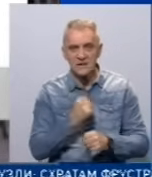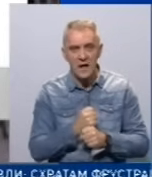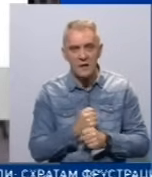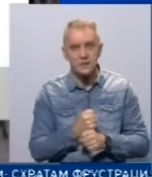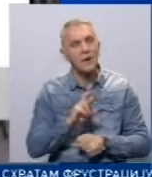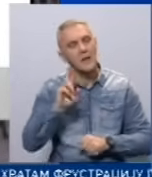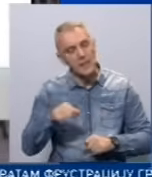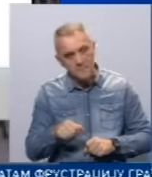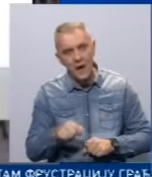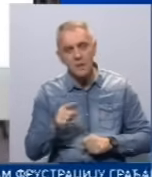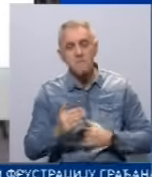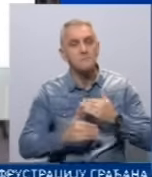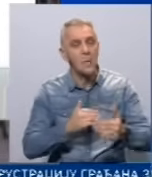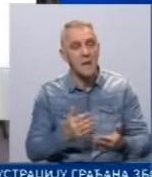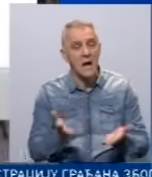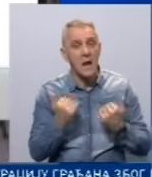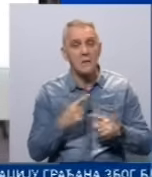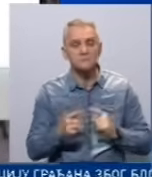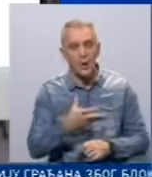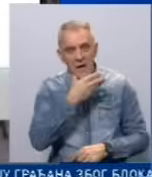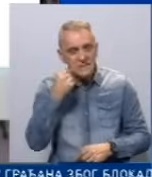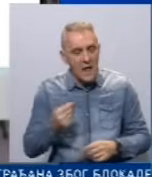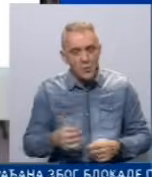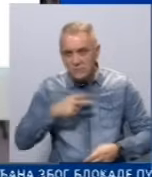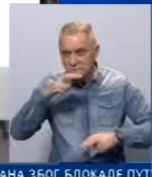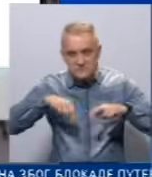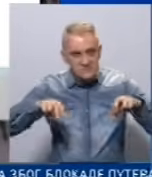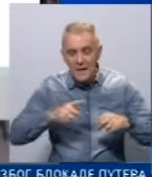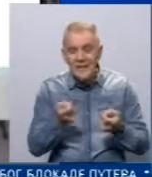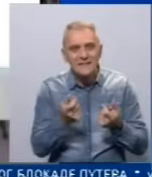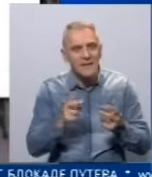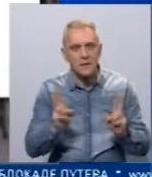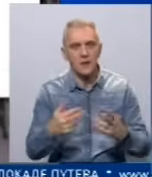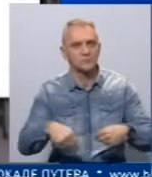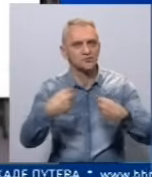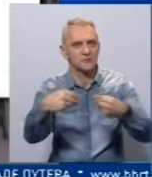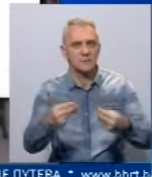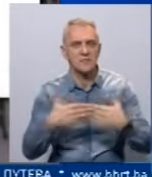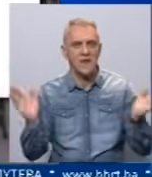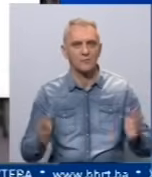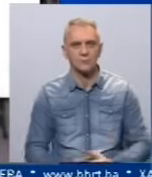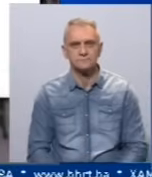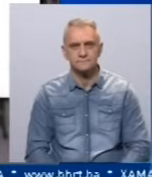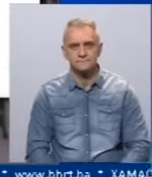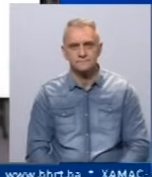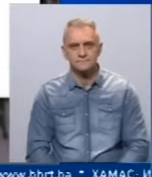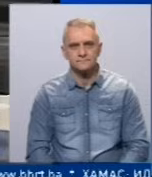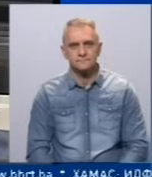ima određenih pomaka, ali s obzirom na tajnost istrage detalje, ali se ne mogu iznositi u javnost.